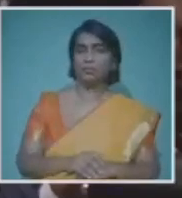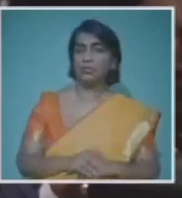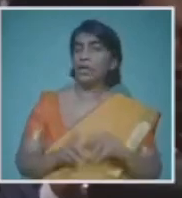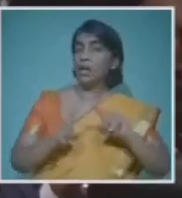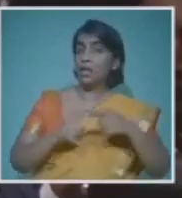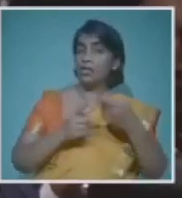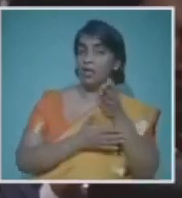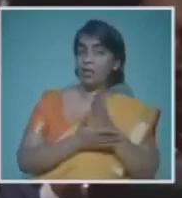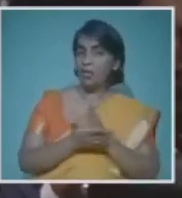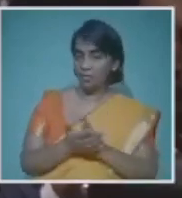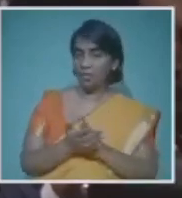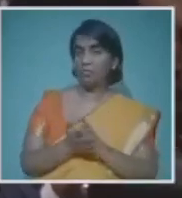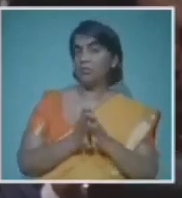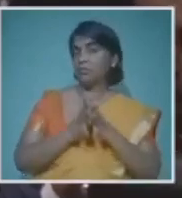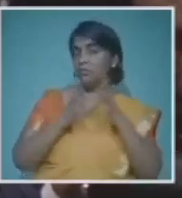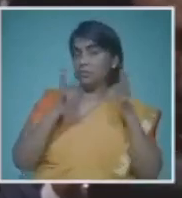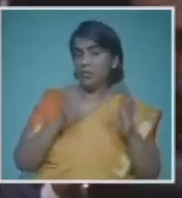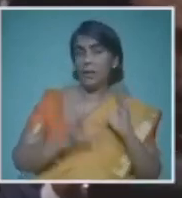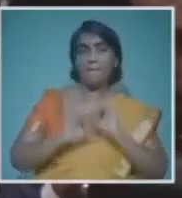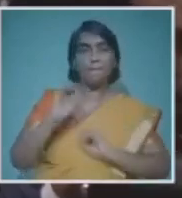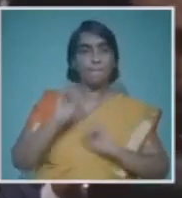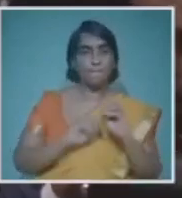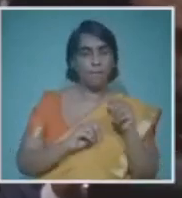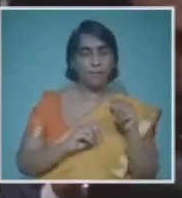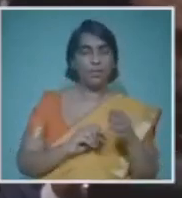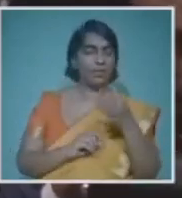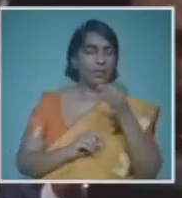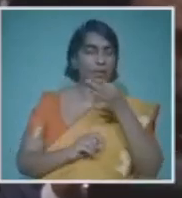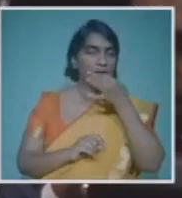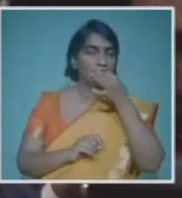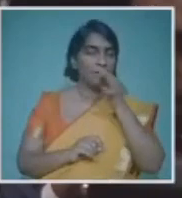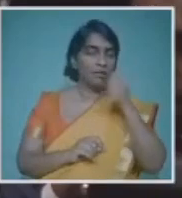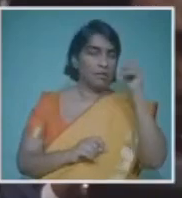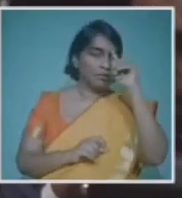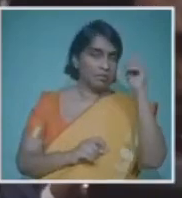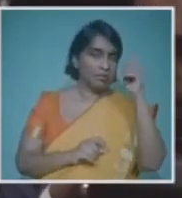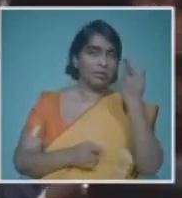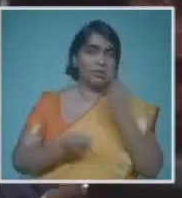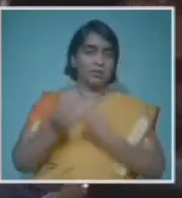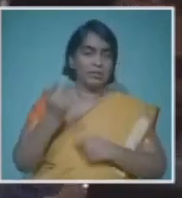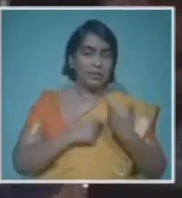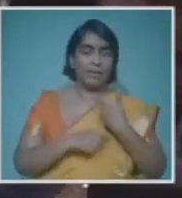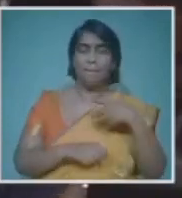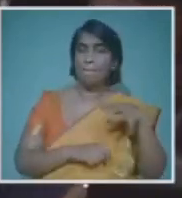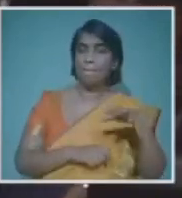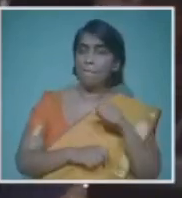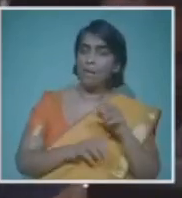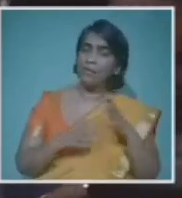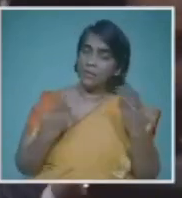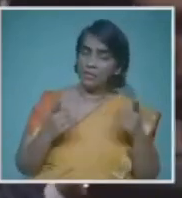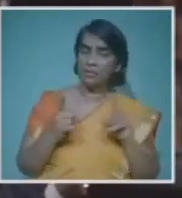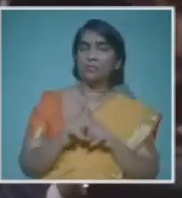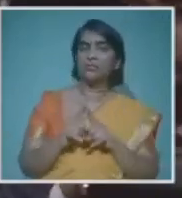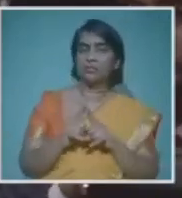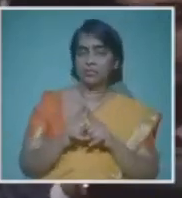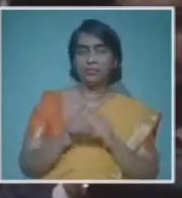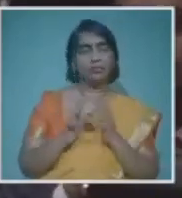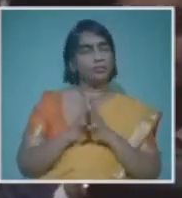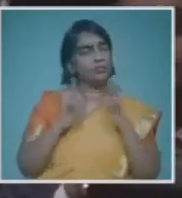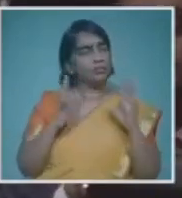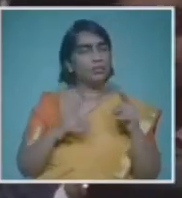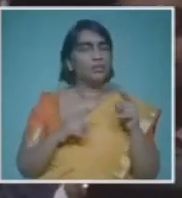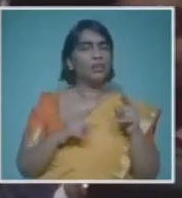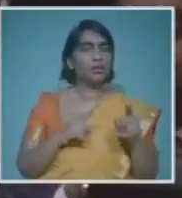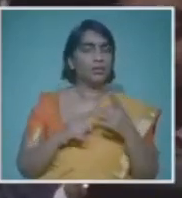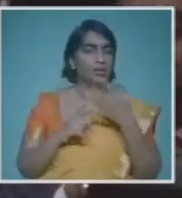අනිත් කොටසෙන් ගත්තත් විශාල ප්‍රතිශතයක් විෂමද්‍රව්‍ය වෙළඳාම හෝ භාවිතය සම්බන්ධව නොවුණත් බොහෝ වෙලාවට